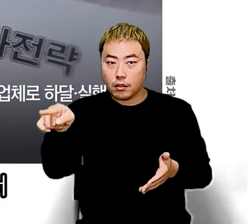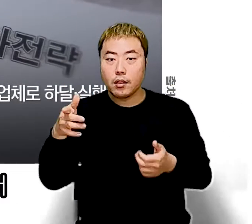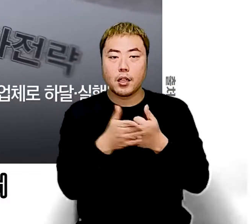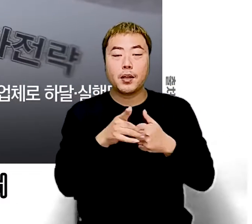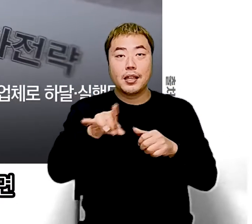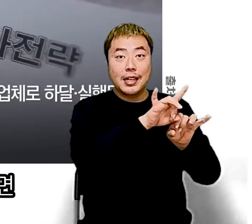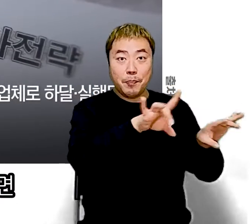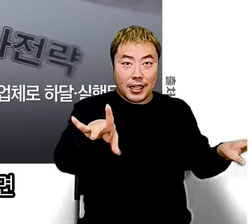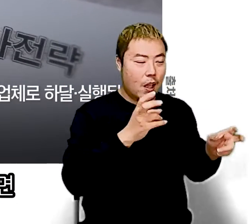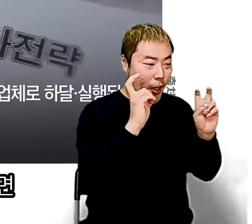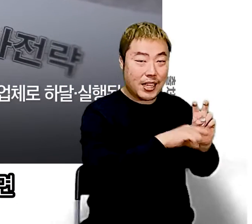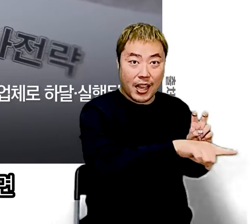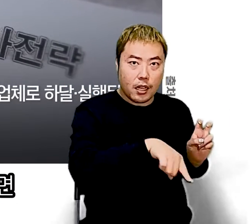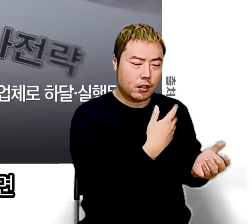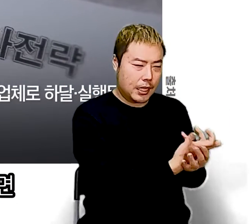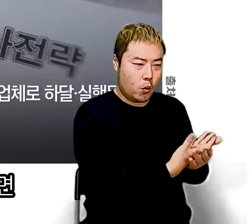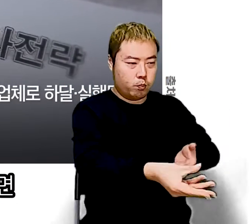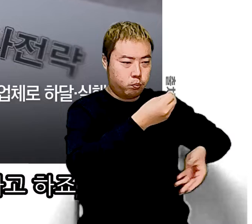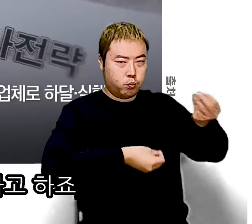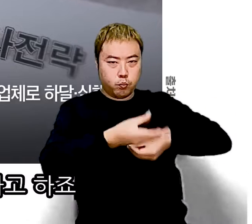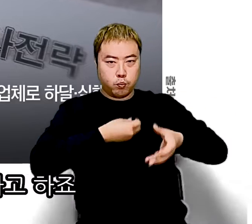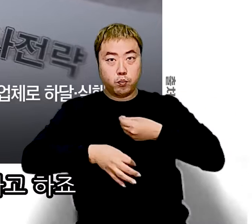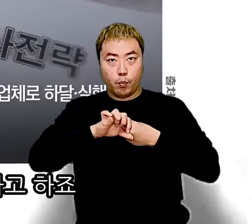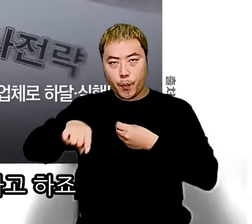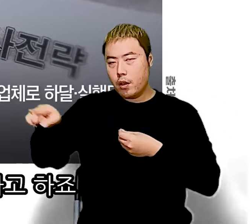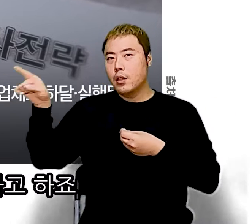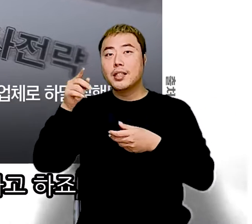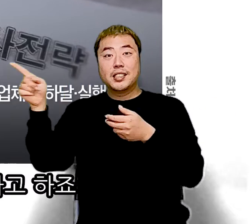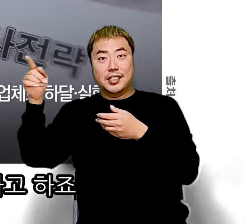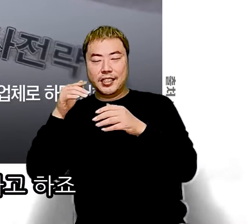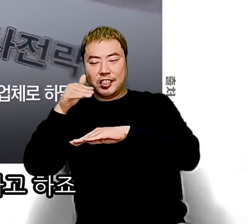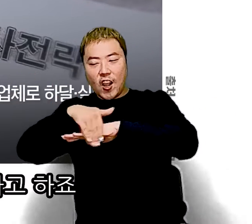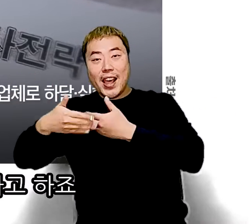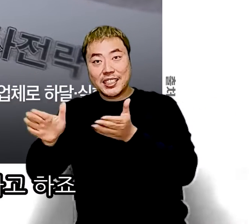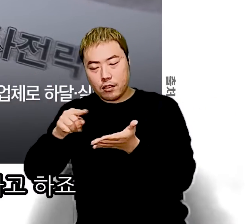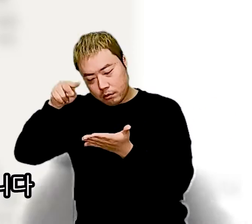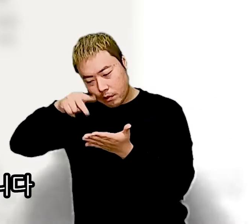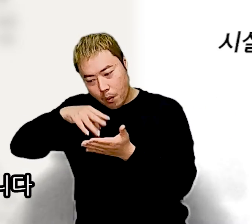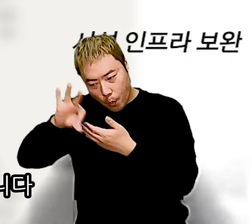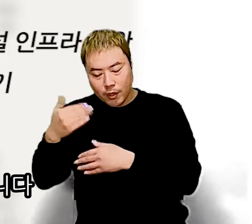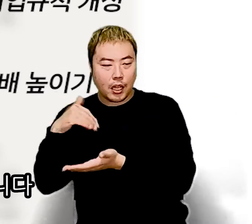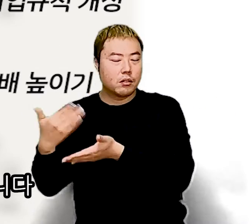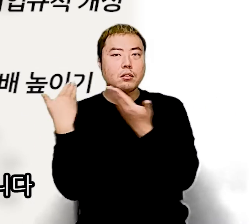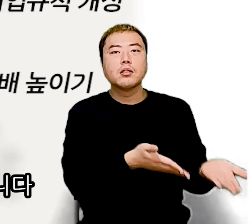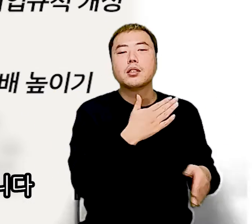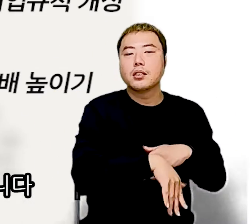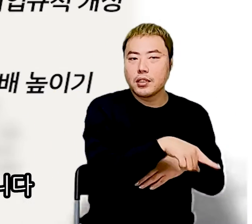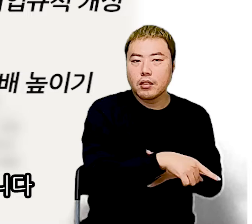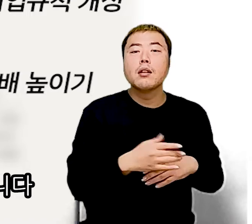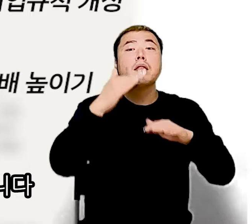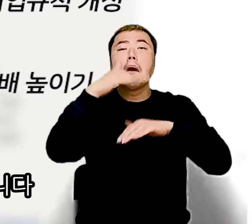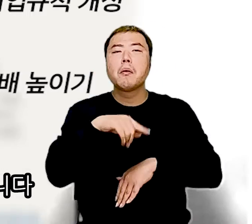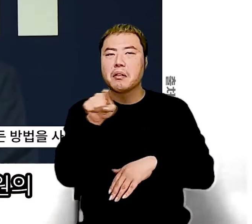계열사가 점검을 해서 다시 미래 전략실로 보내면 다시 보완할 상황을 지적해줬다고 하죠. 점검 사항들은